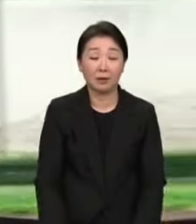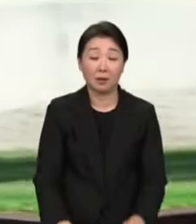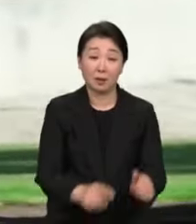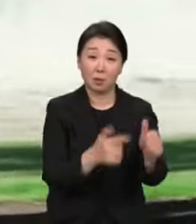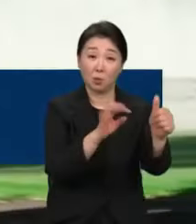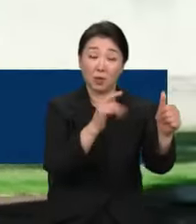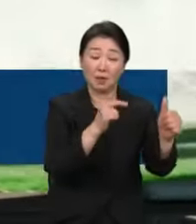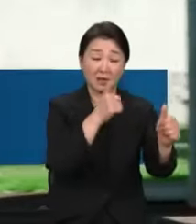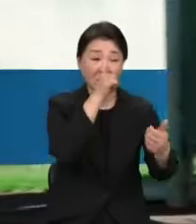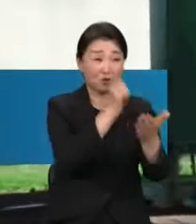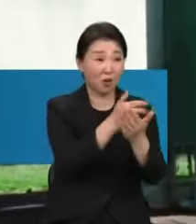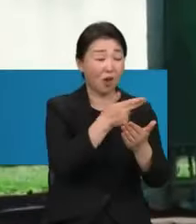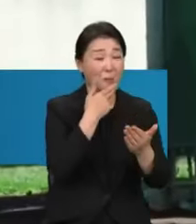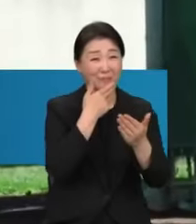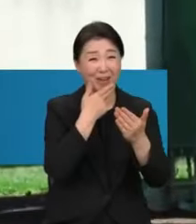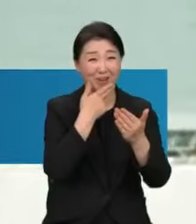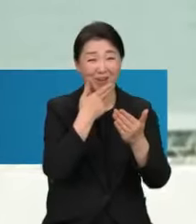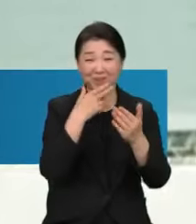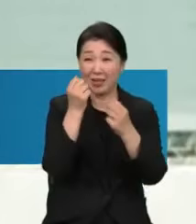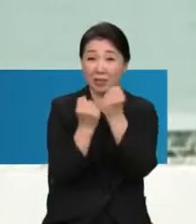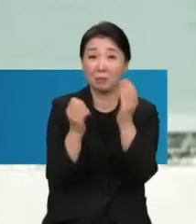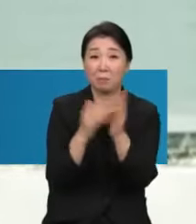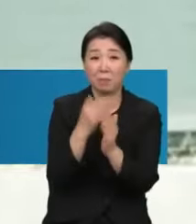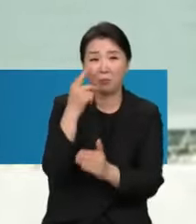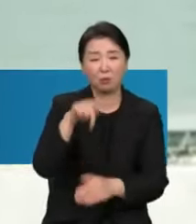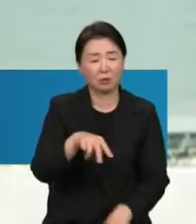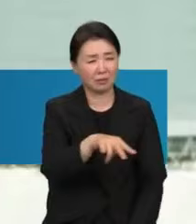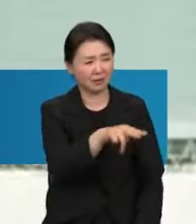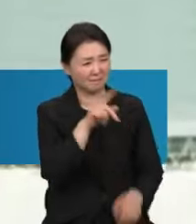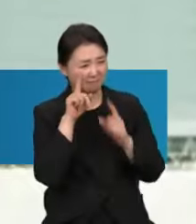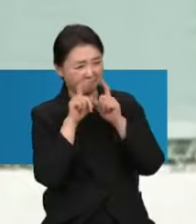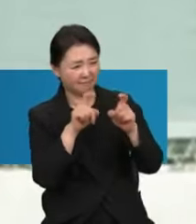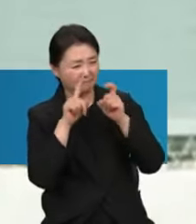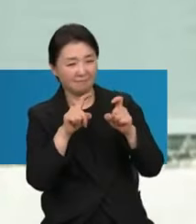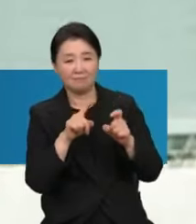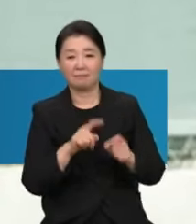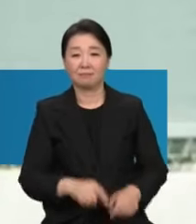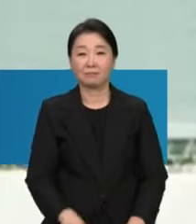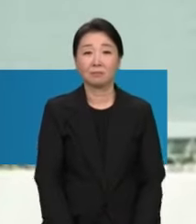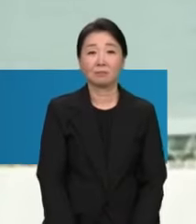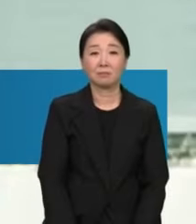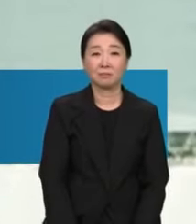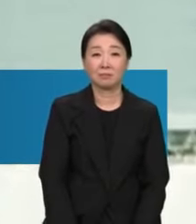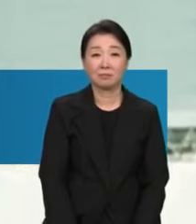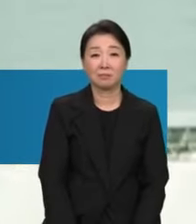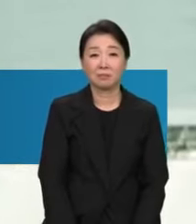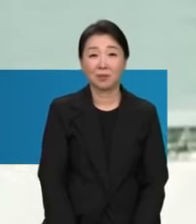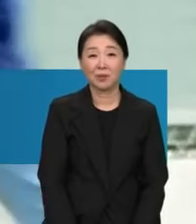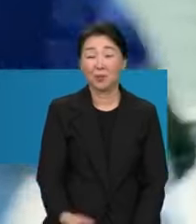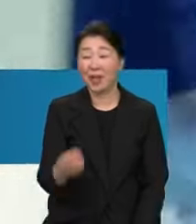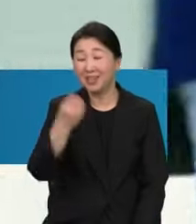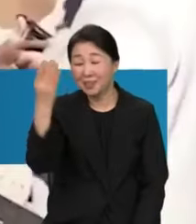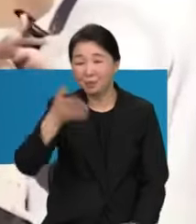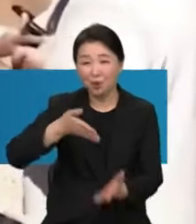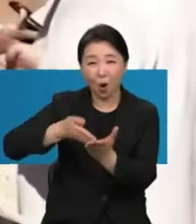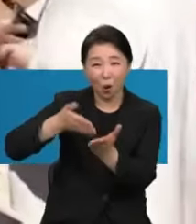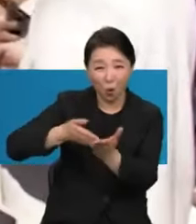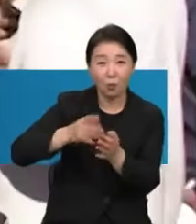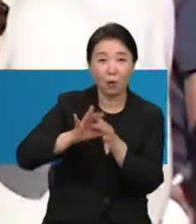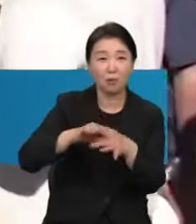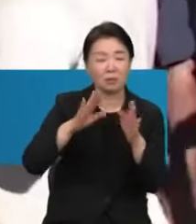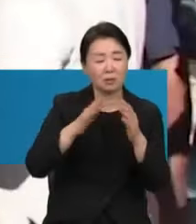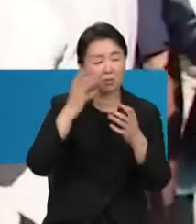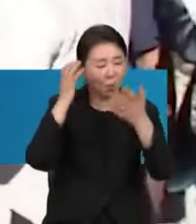오타니가 결백하다고 해명했지만 미국에선 의심을 거두지 않고 있습니다. 워싱턴 포스트를 포함한 미국 언론들은